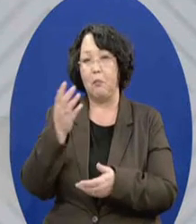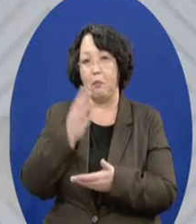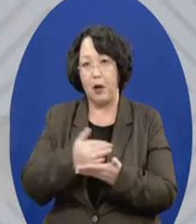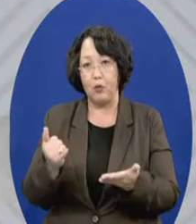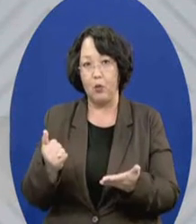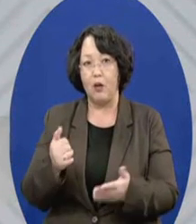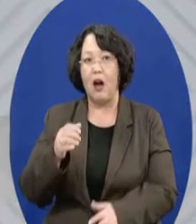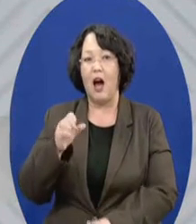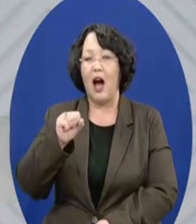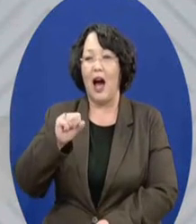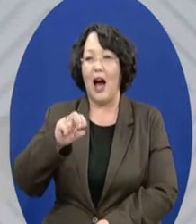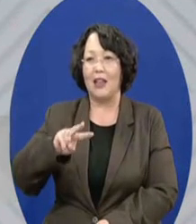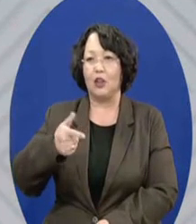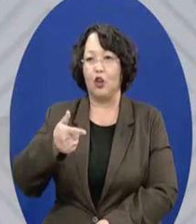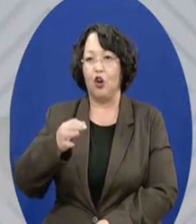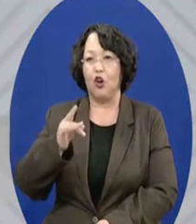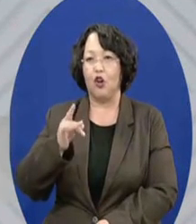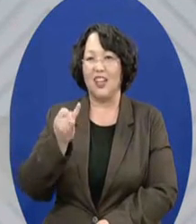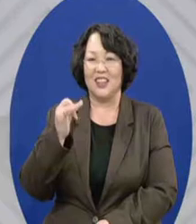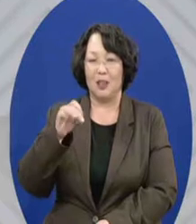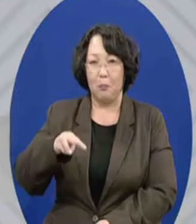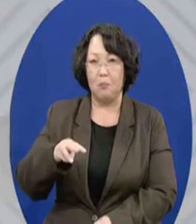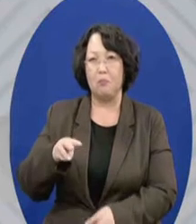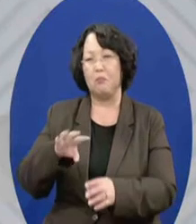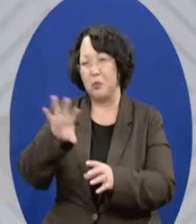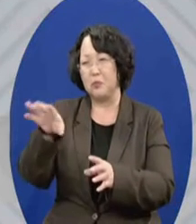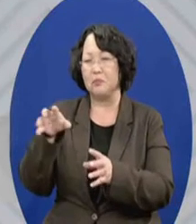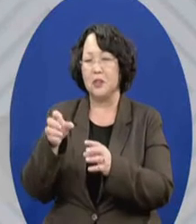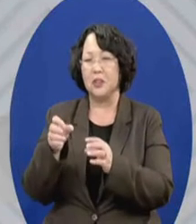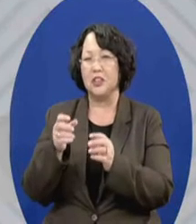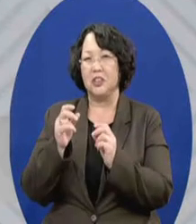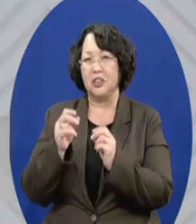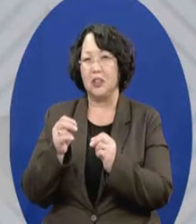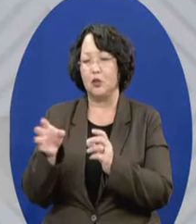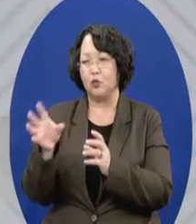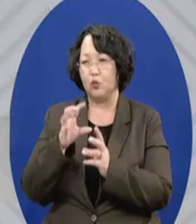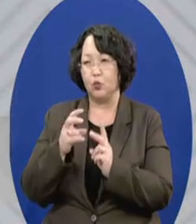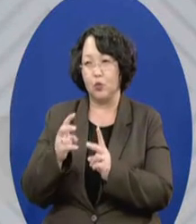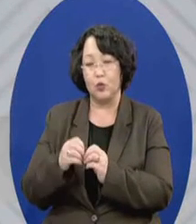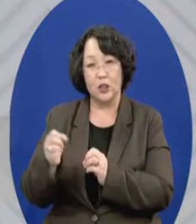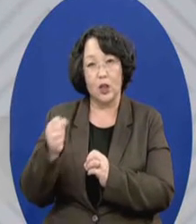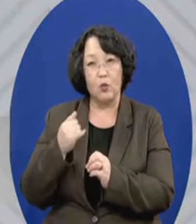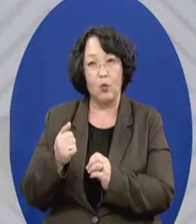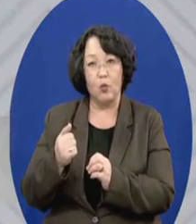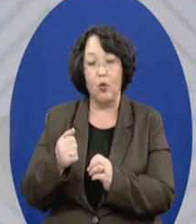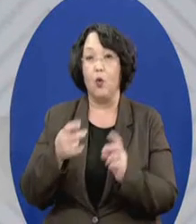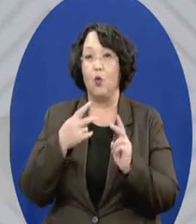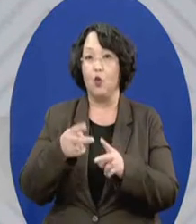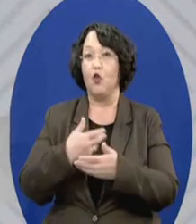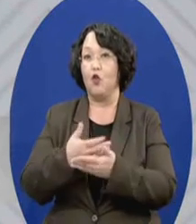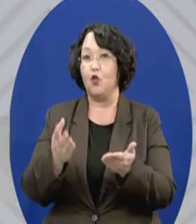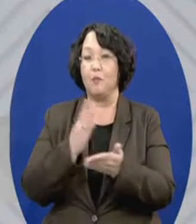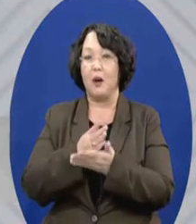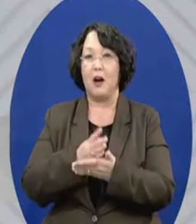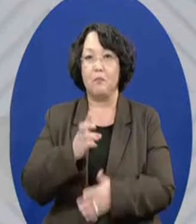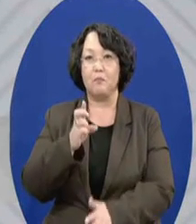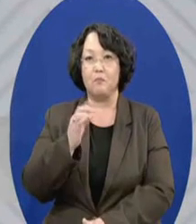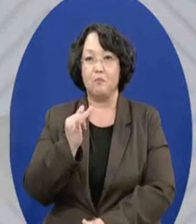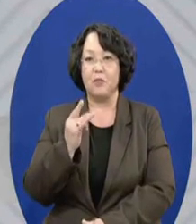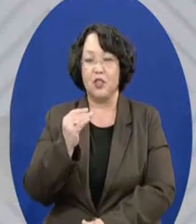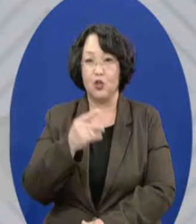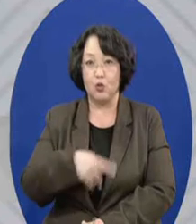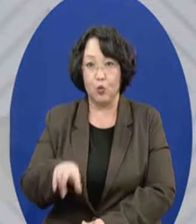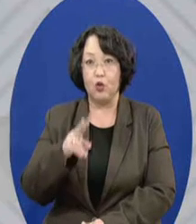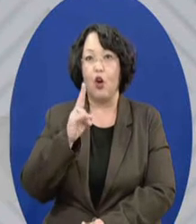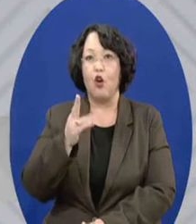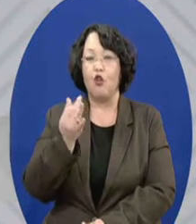алгоритм зүйлүүд нь одоо шаардлагад нийцсэн үү гэдгийг. Тэгэхээр үйлчилгээ үзүүлж байгаа биржүүд үүнийг одоо тэр